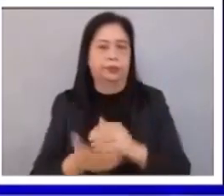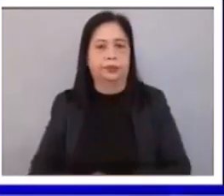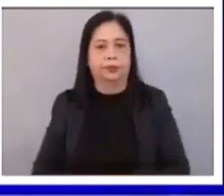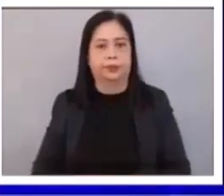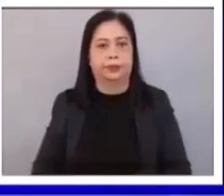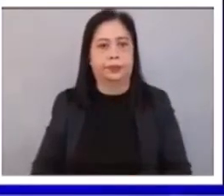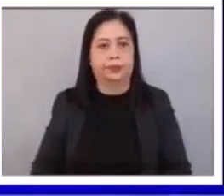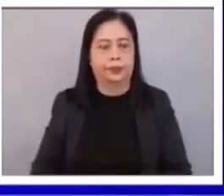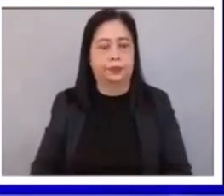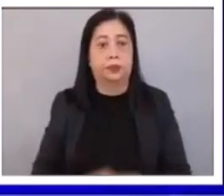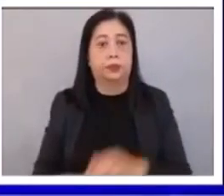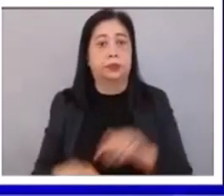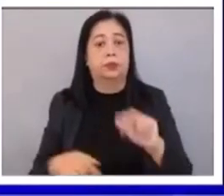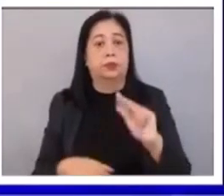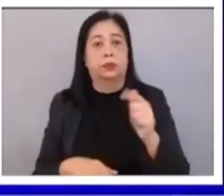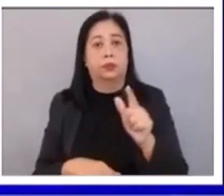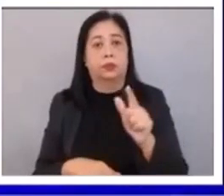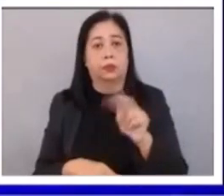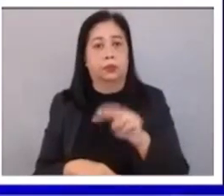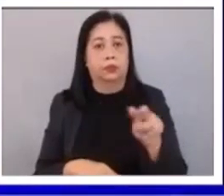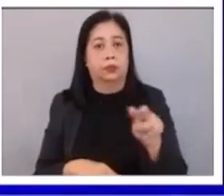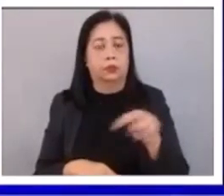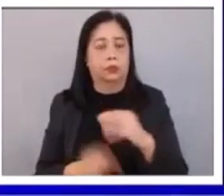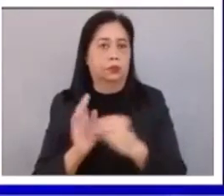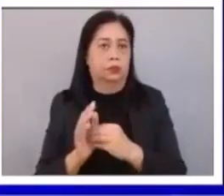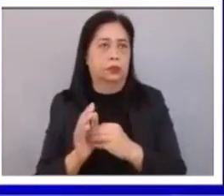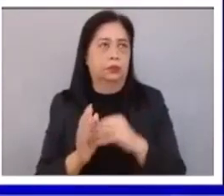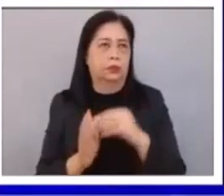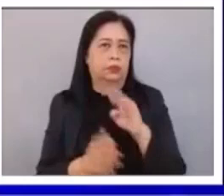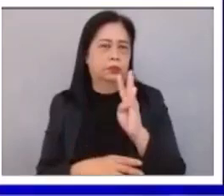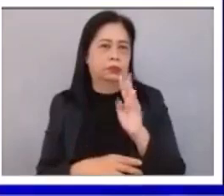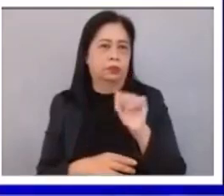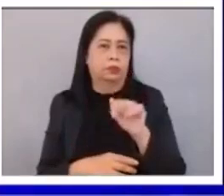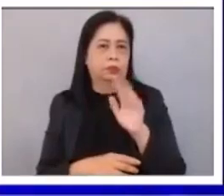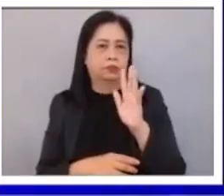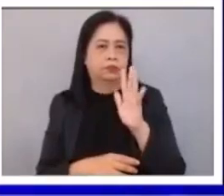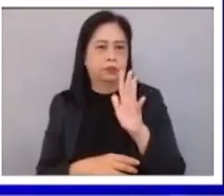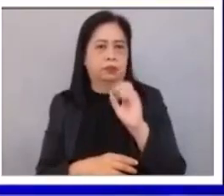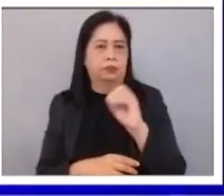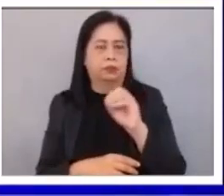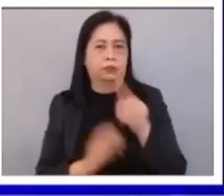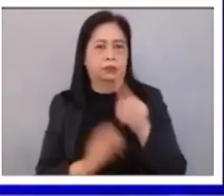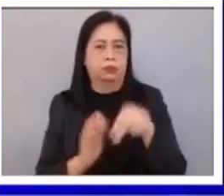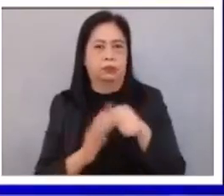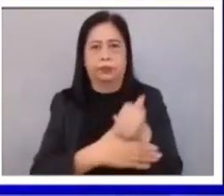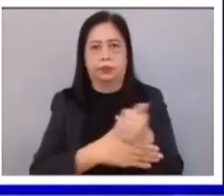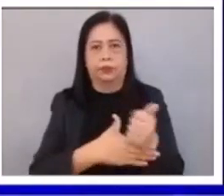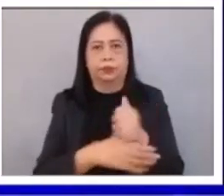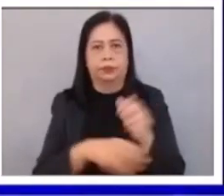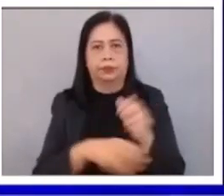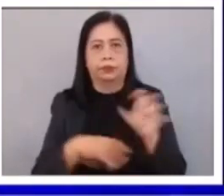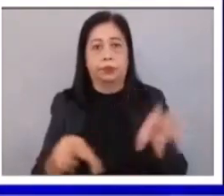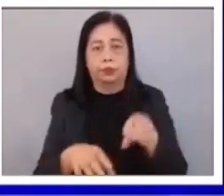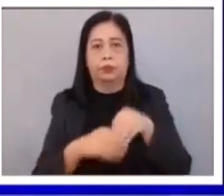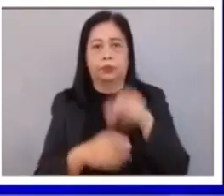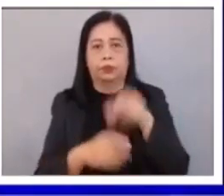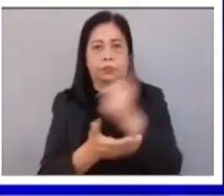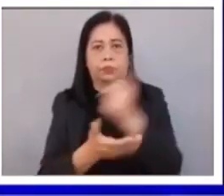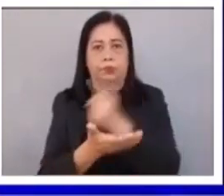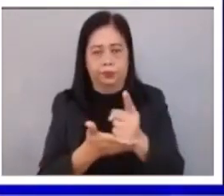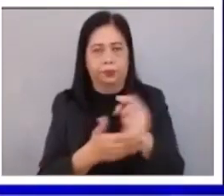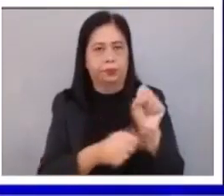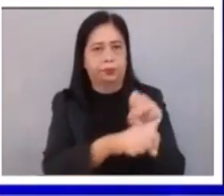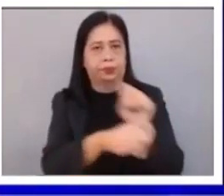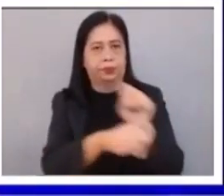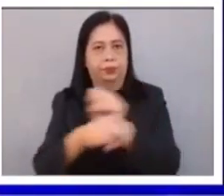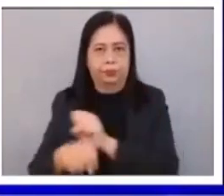Nitong Agosto 2022 na itala sa 40.5 hours ang average hours worked in a week ng mga manggagawa o may